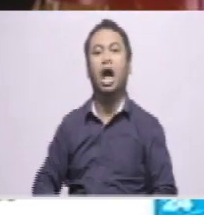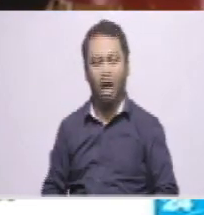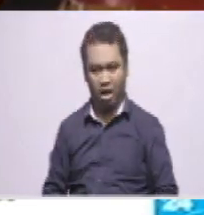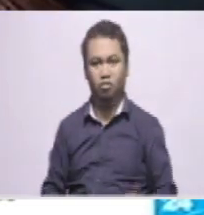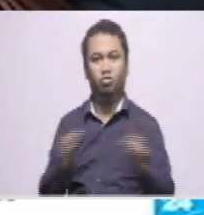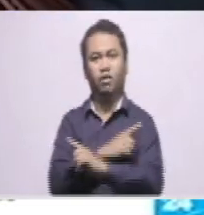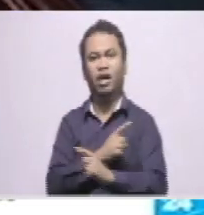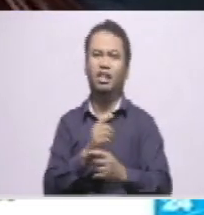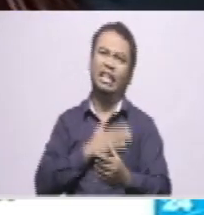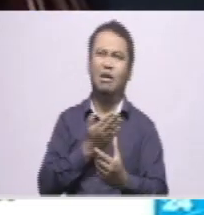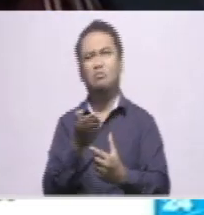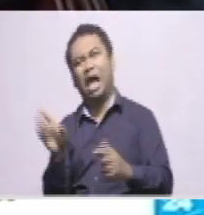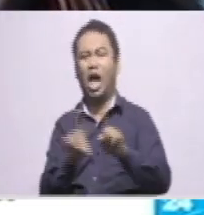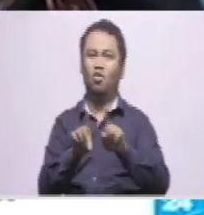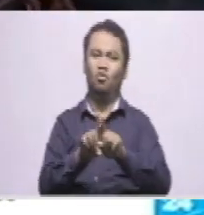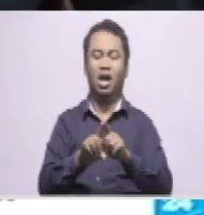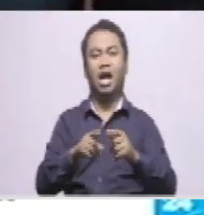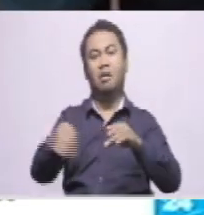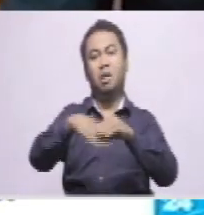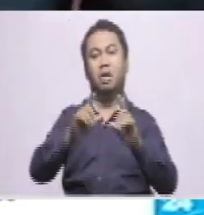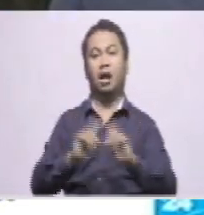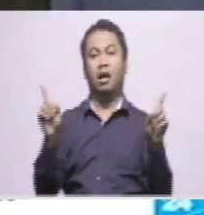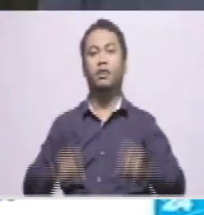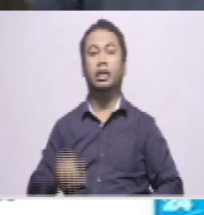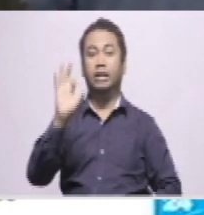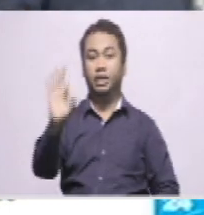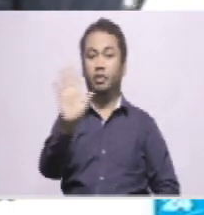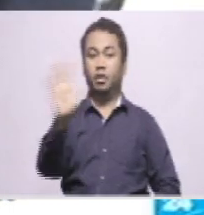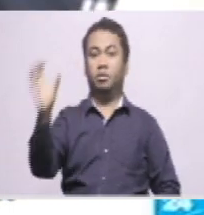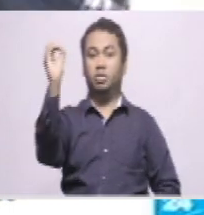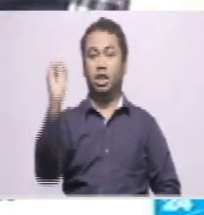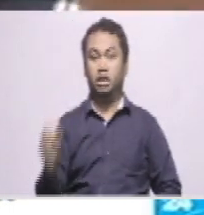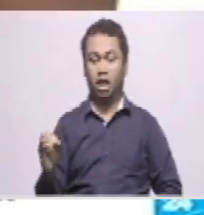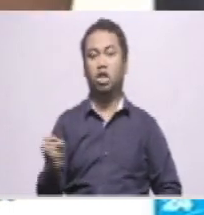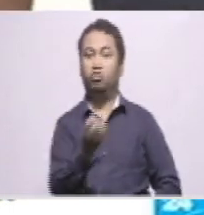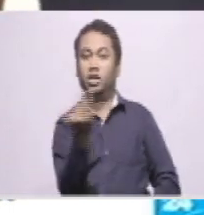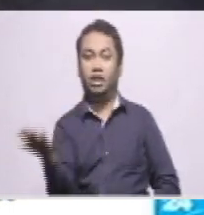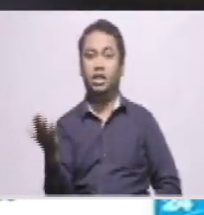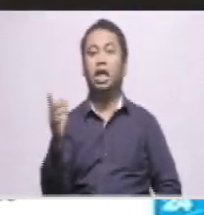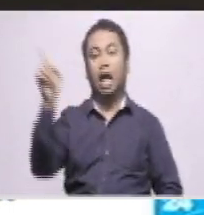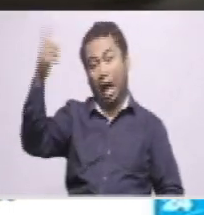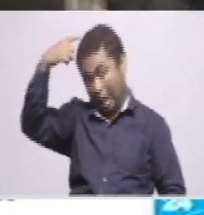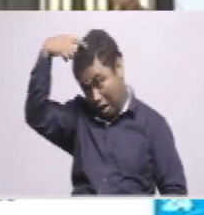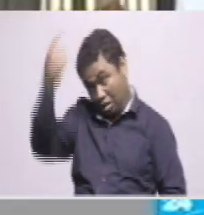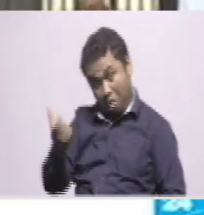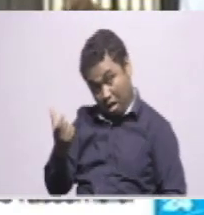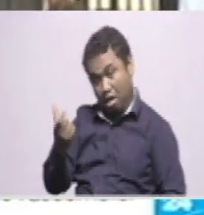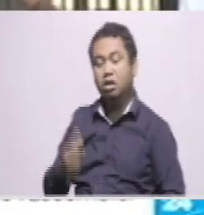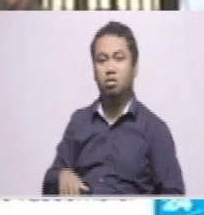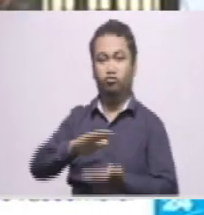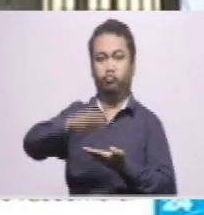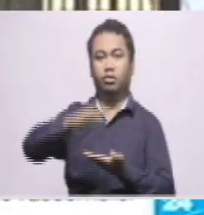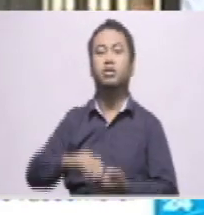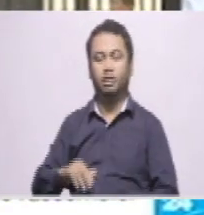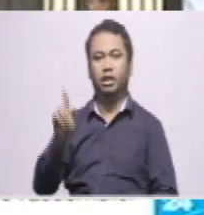hafa. 50% ny tahapahavitrihan'ny fifidianana tany Allemagne, niakatra 50% ny tamin'ny taona 1700